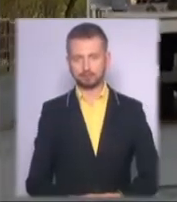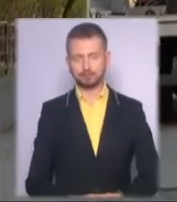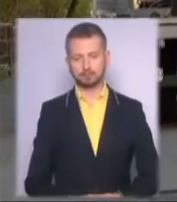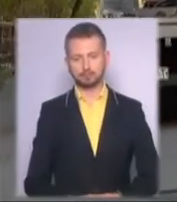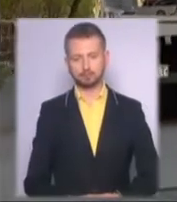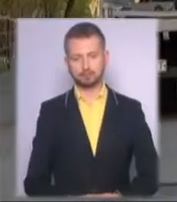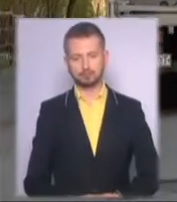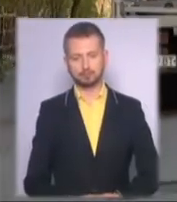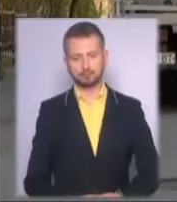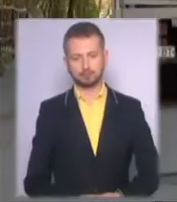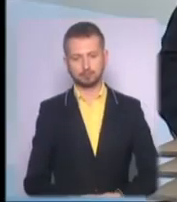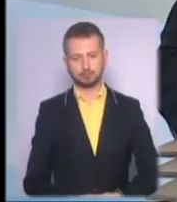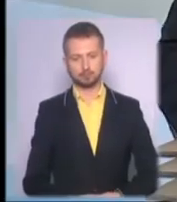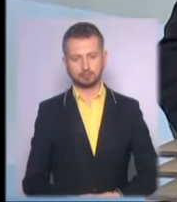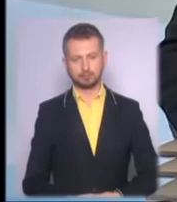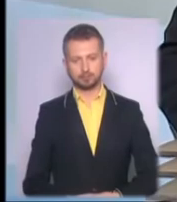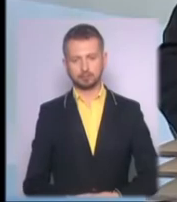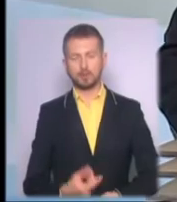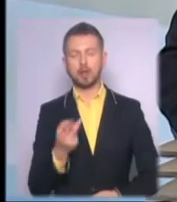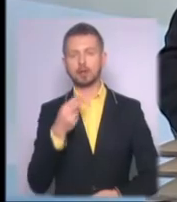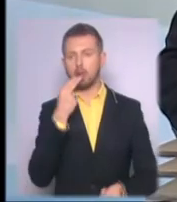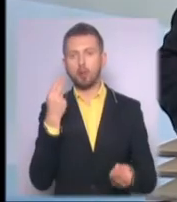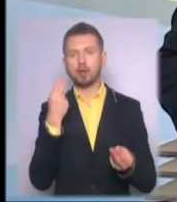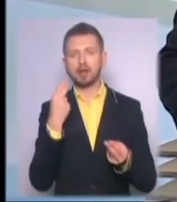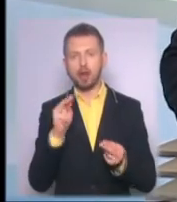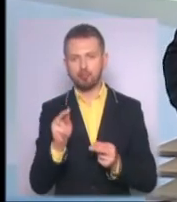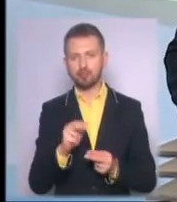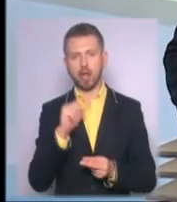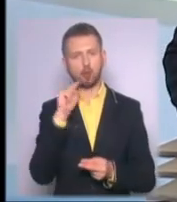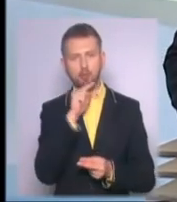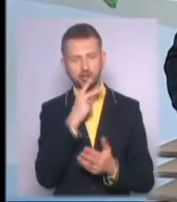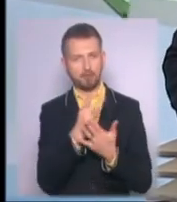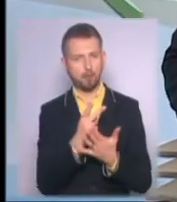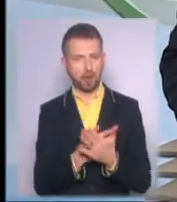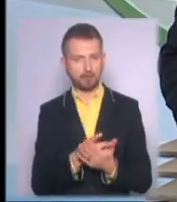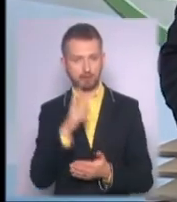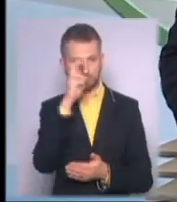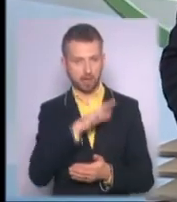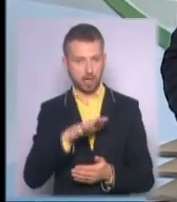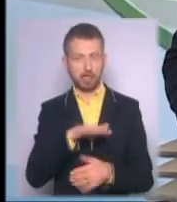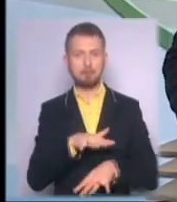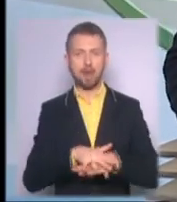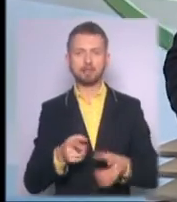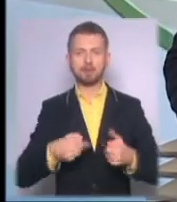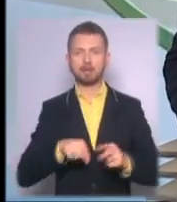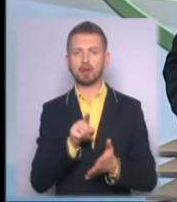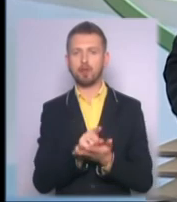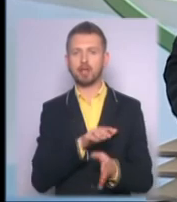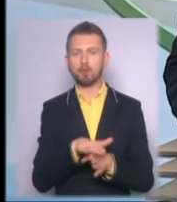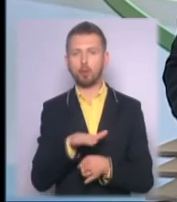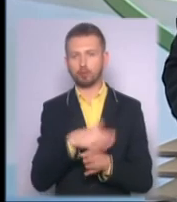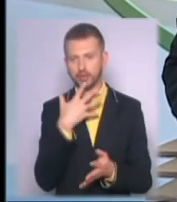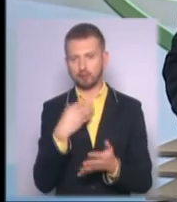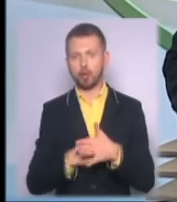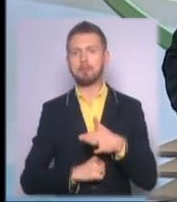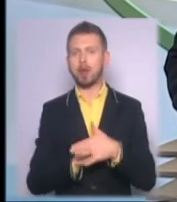телеканал «Київ». Для покращення економічних показників в Україні банківська сфера повинна виконувати свої